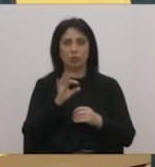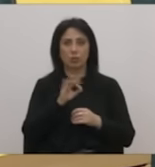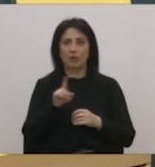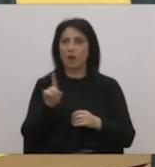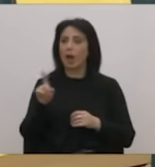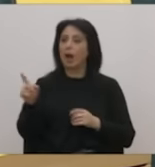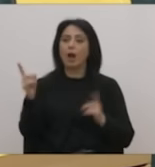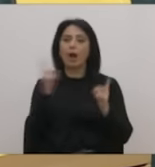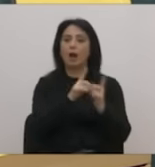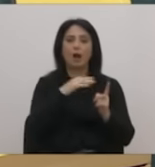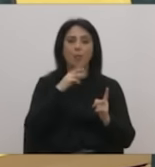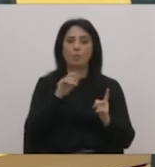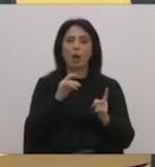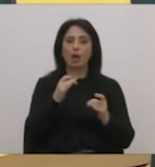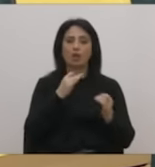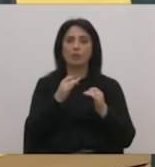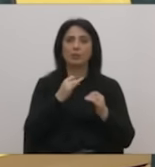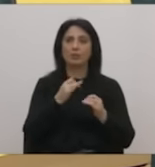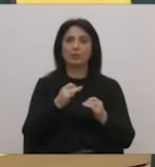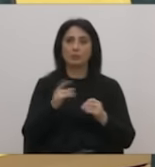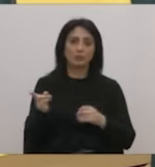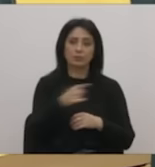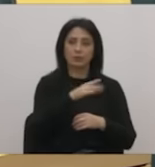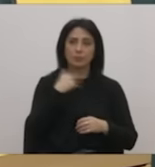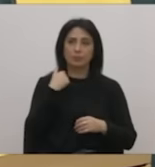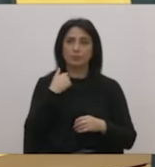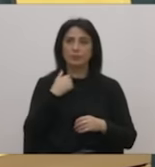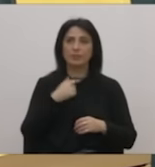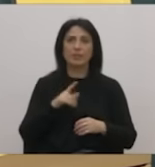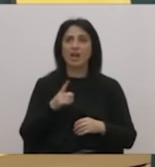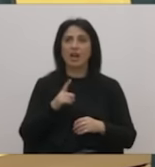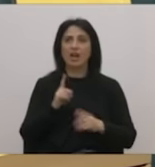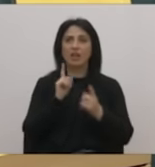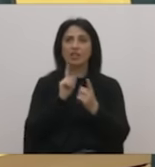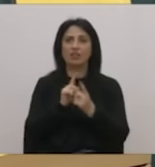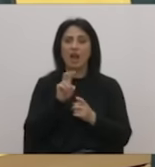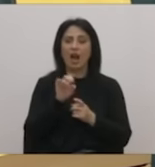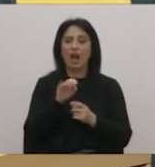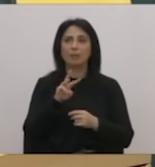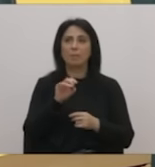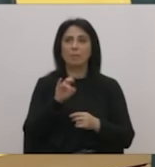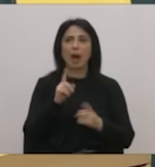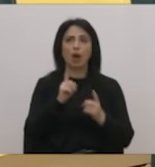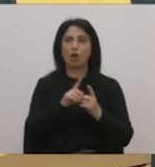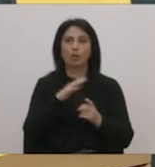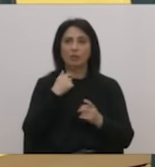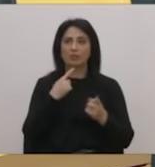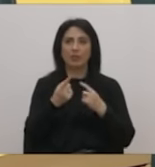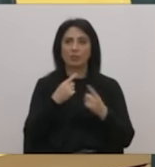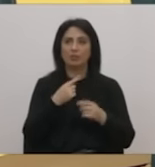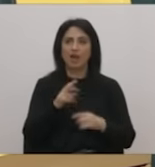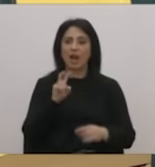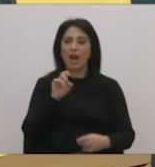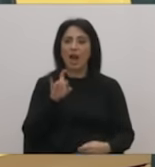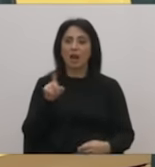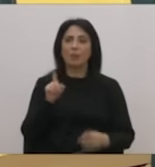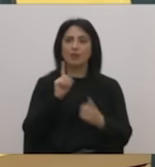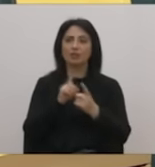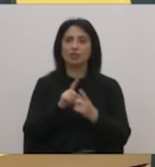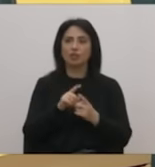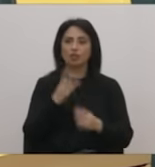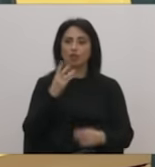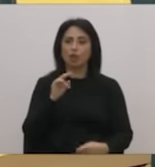არ შეხვდით მაკროს და რატო არ ელაპარაკებით? რატო არ ხვდება ღარიბაშვილი მაკროს და რატო არ ელაპარაკებ? ა ღარიბაშვილი რო ხვდება